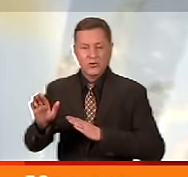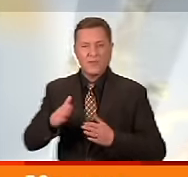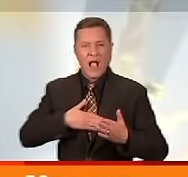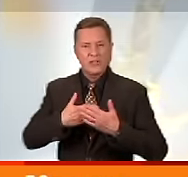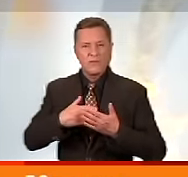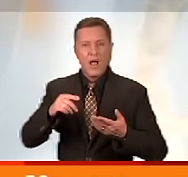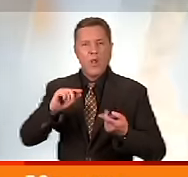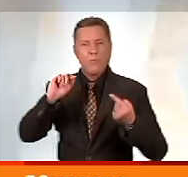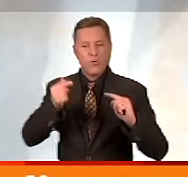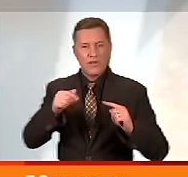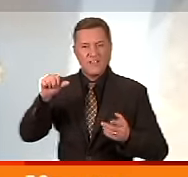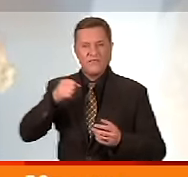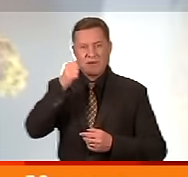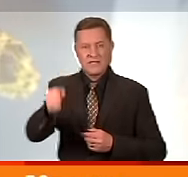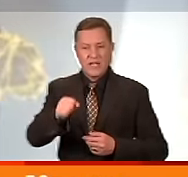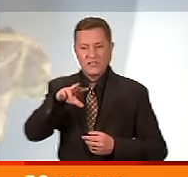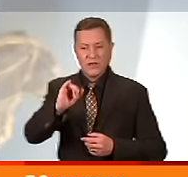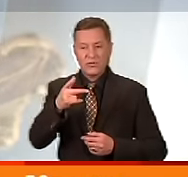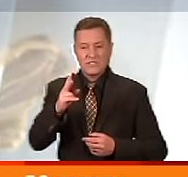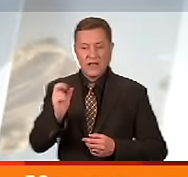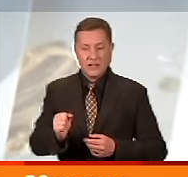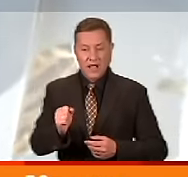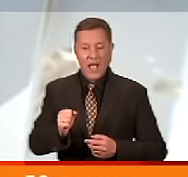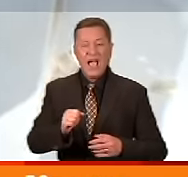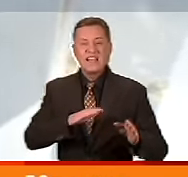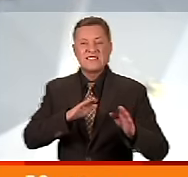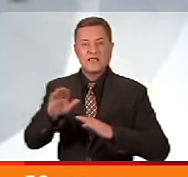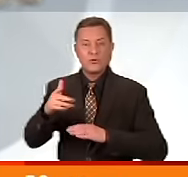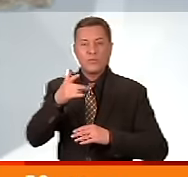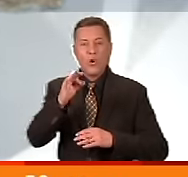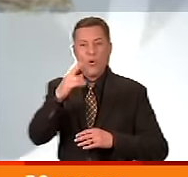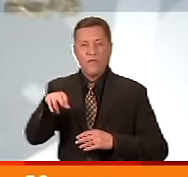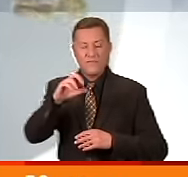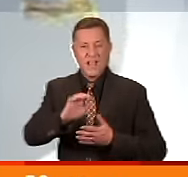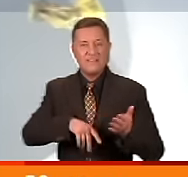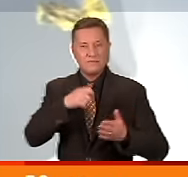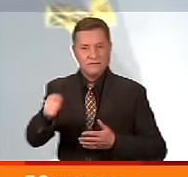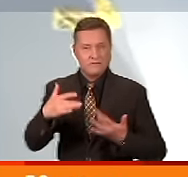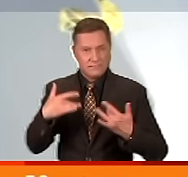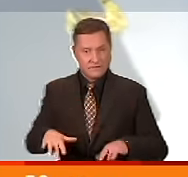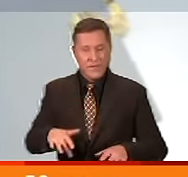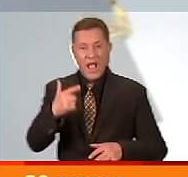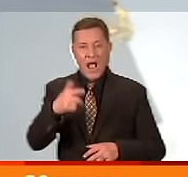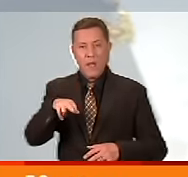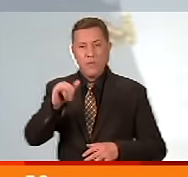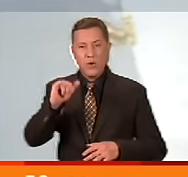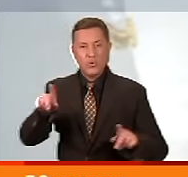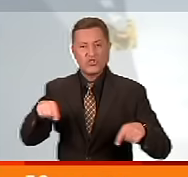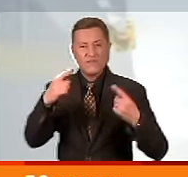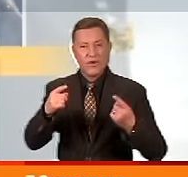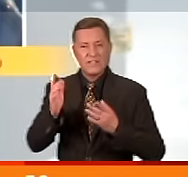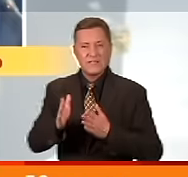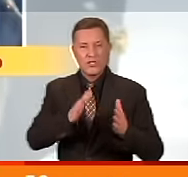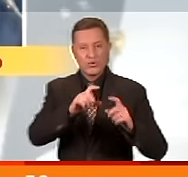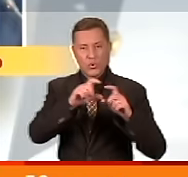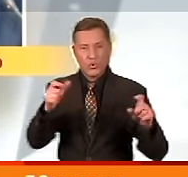виступав проти призначення Луценка. В списку разом із Севруком також заступник Роман Говда та Олег Залізко. Окрім цього, в ГПУ створюється низка структур,